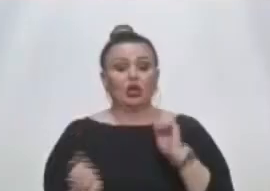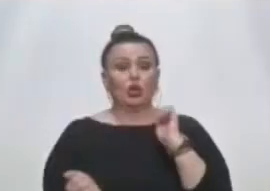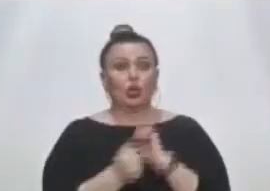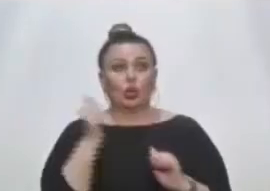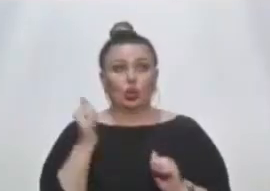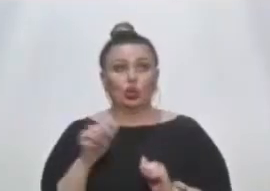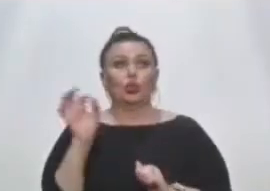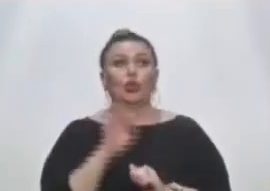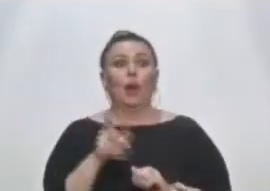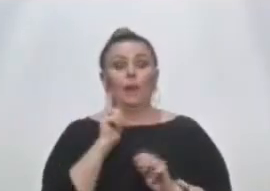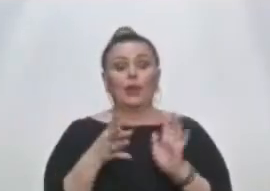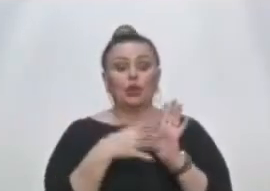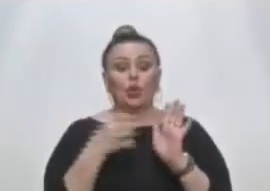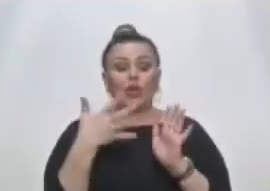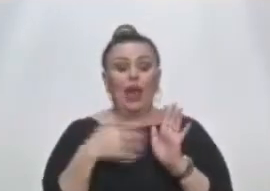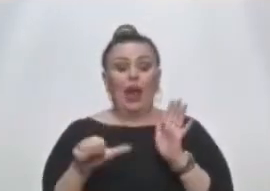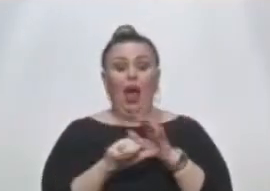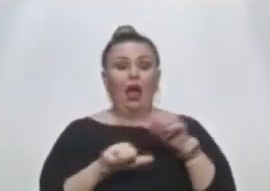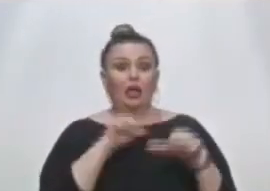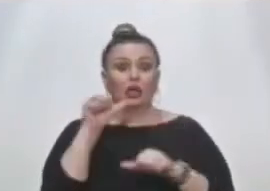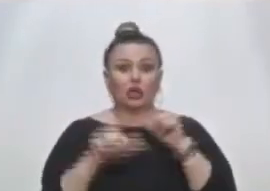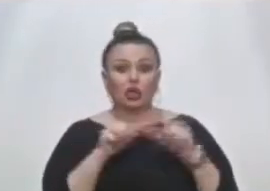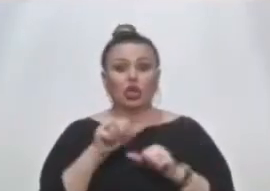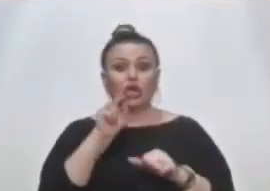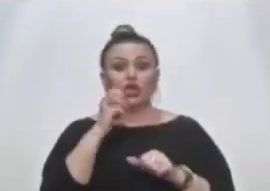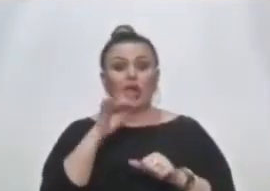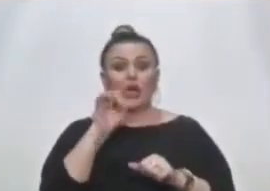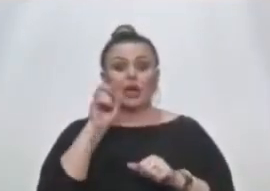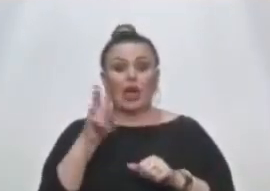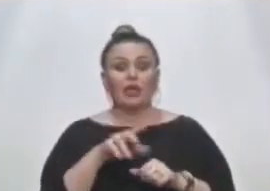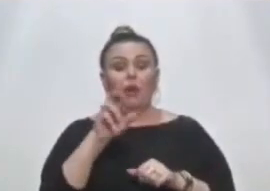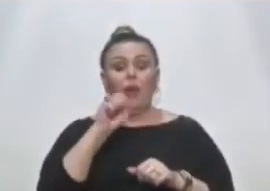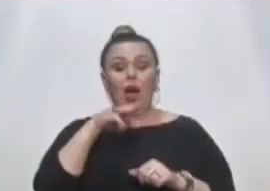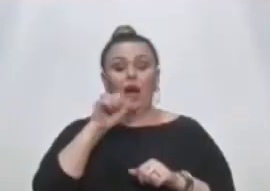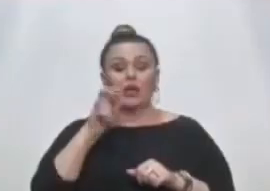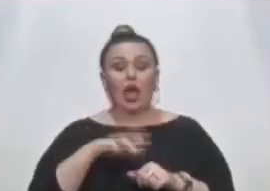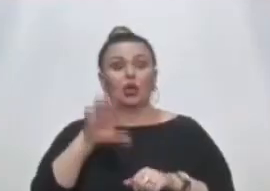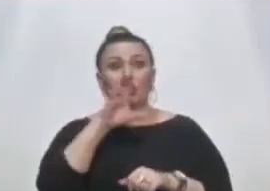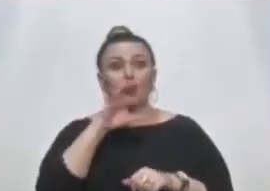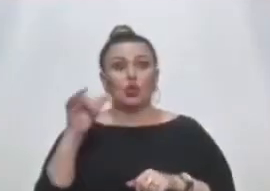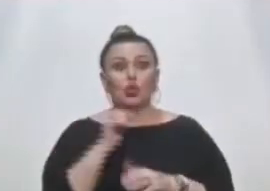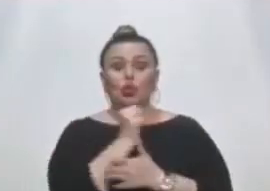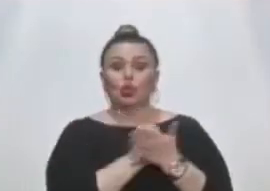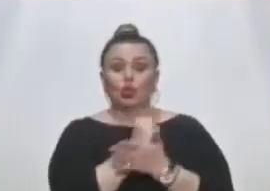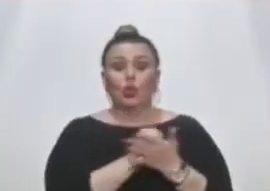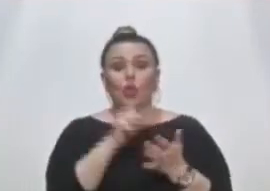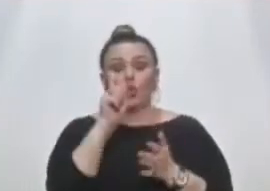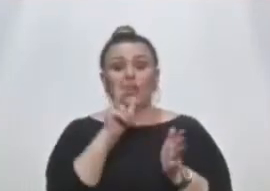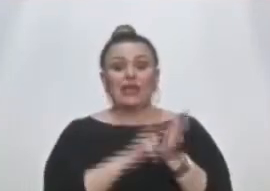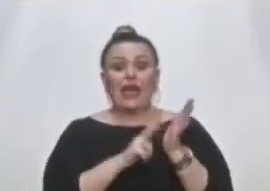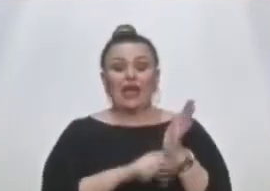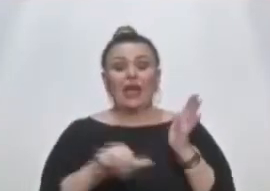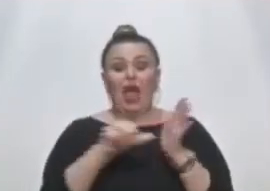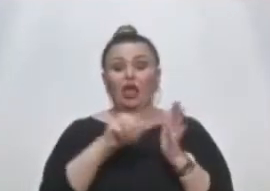qurutmuşuq. 1956-cı ildən istismar olunan Ceyranbatan su anbarının ümumi su tutumu 186 milyon kubmetr, faydalı